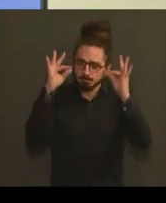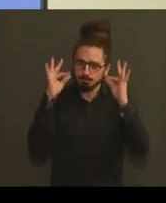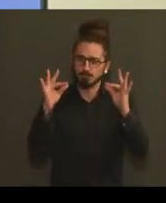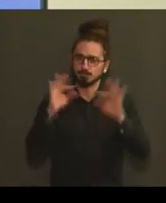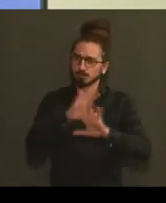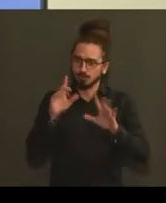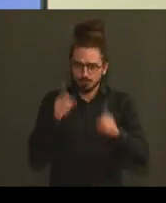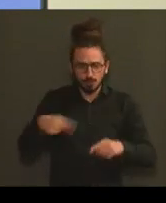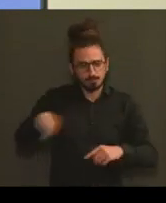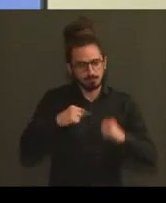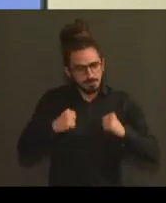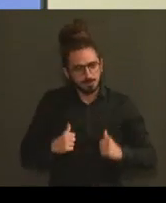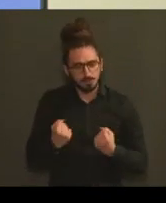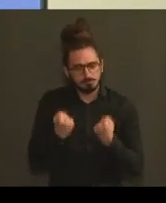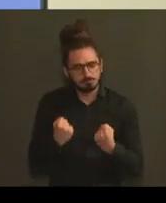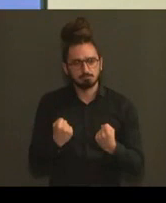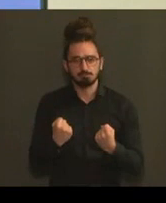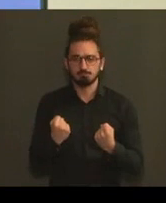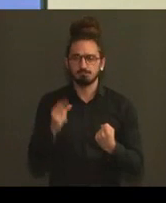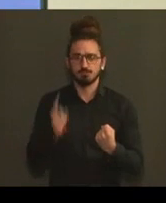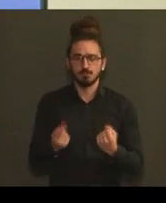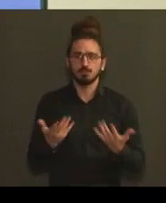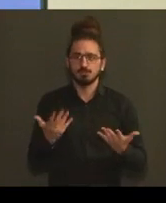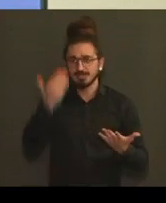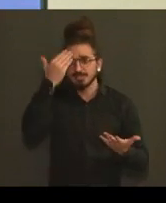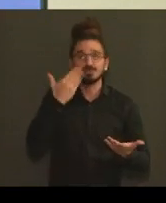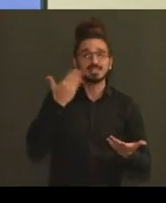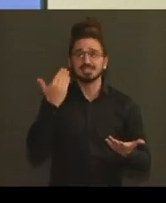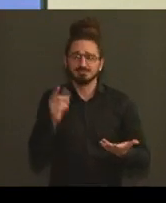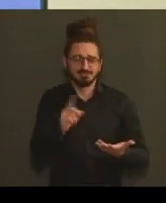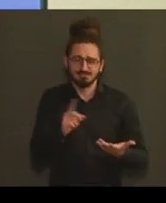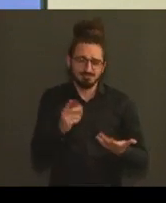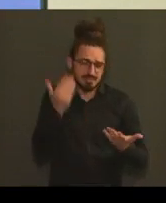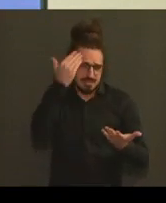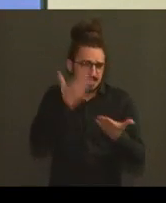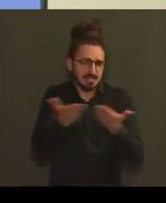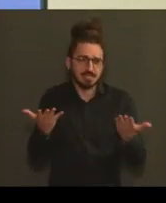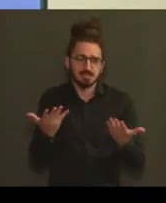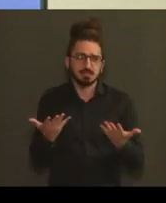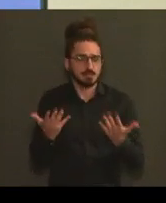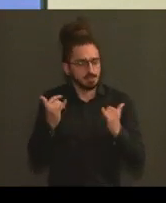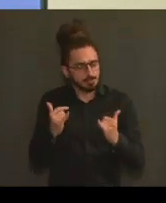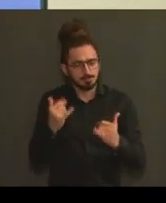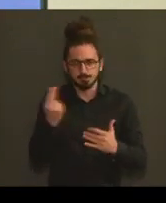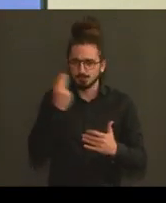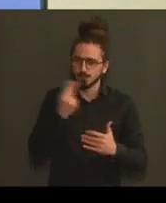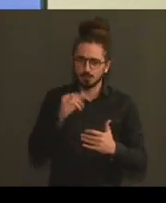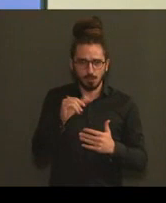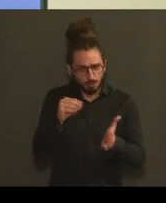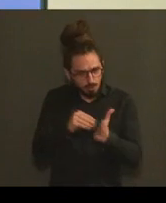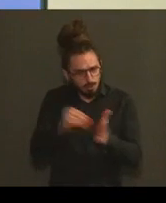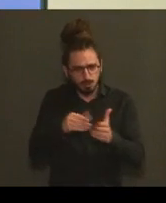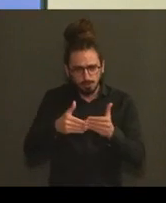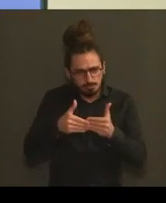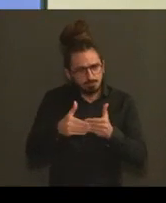sais qu'elle n'est pas facile pour une bonne partie d'entre nous, est encore nécessaire. Il faut tenir bon et cette patience